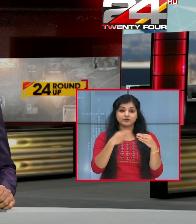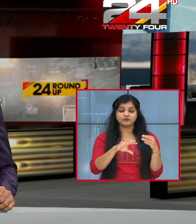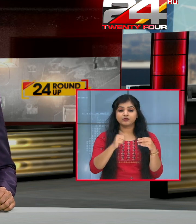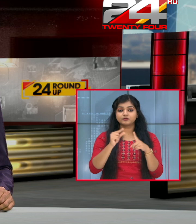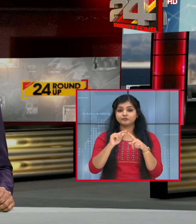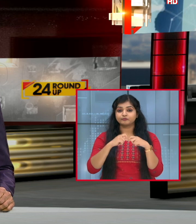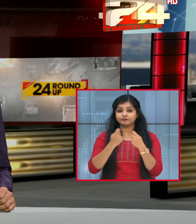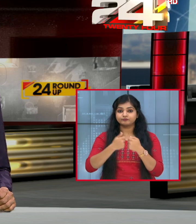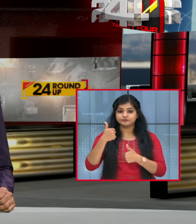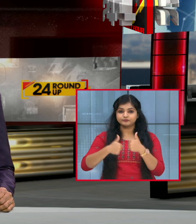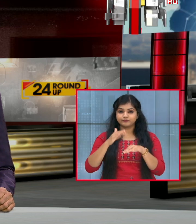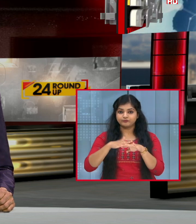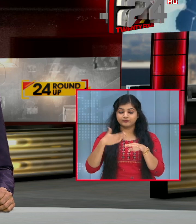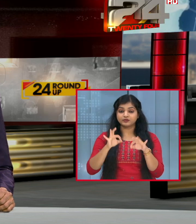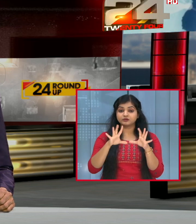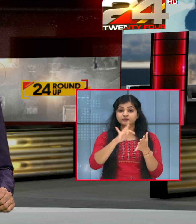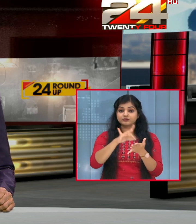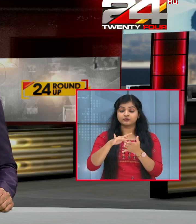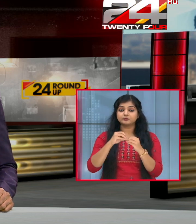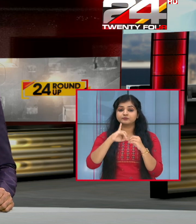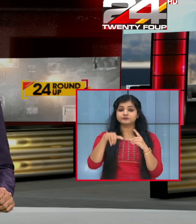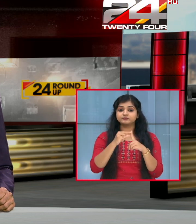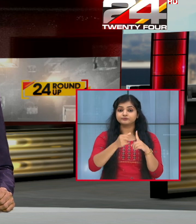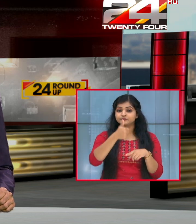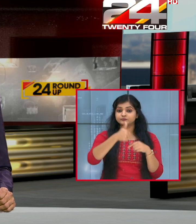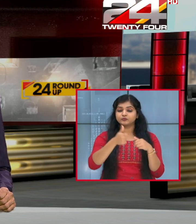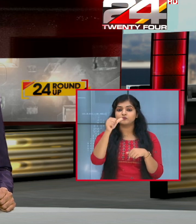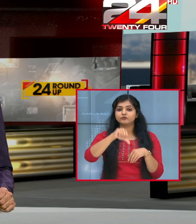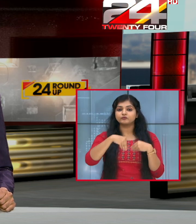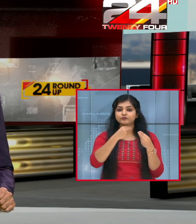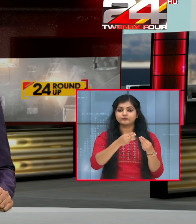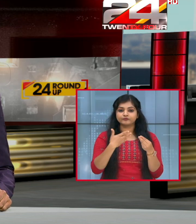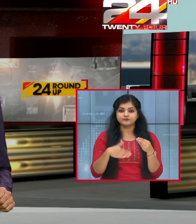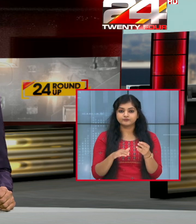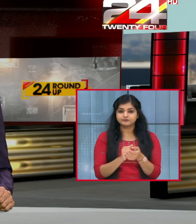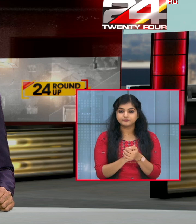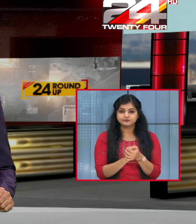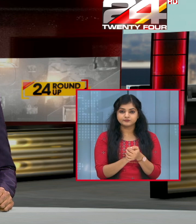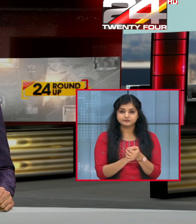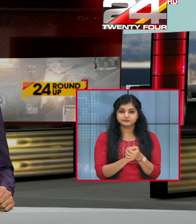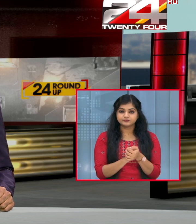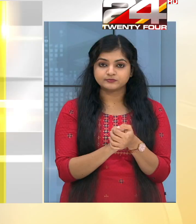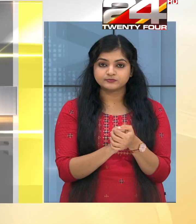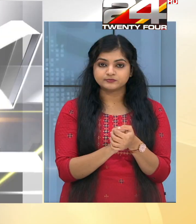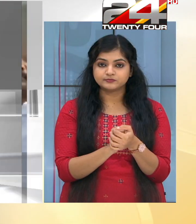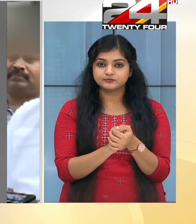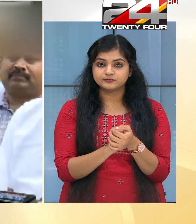സ്ഥാനാർത്ഥികളായി മത്സരിച്ച ഇവർ 10 ഇടങ്ങളിലെങ്കിലും ബി ജെ പി സ്ഥാനാർത്ഥികളുടെ തോൽവിക്കും കാരണമായിട്ടുണ്ട്.